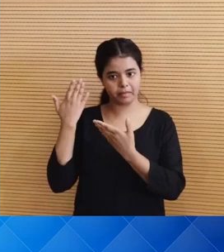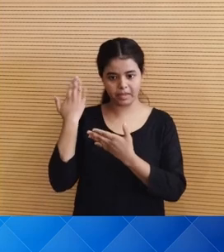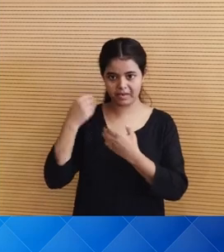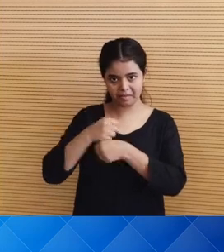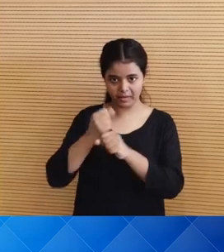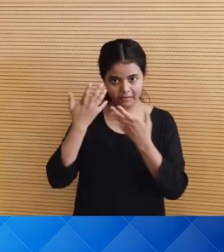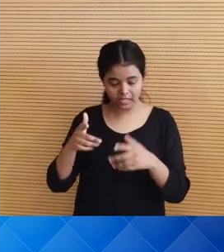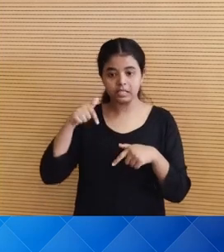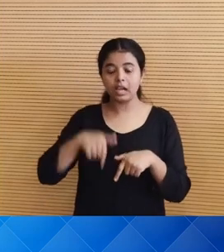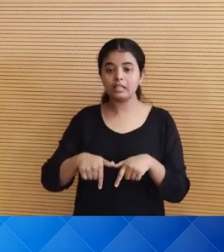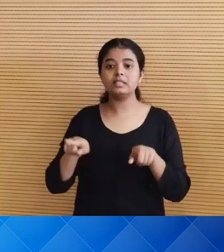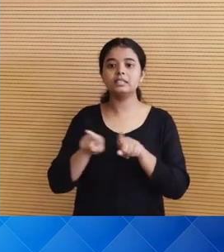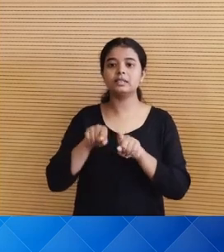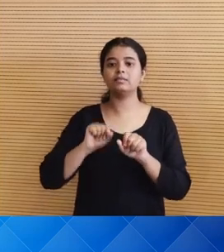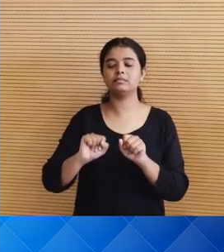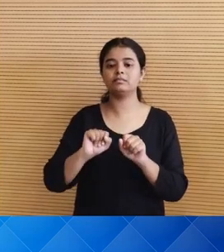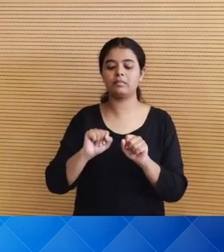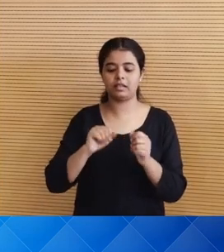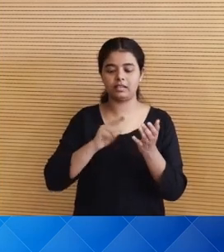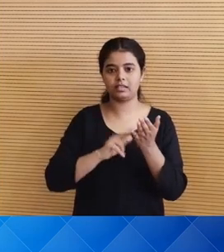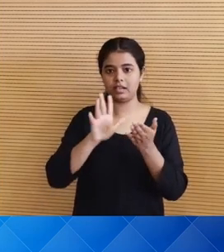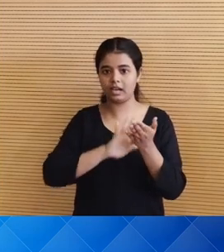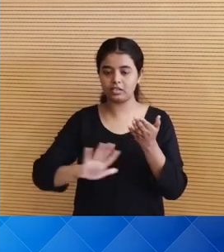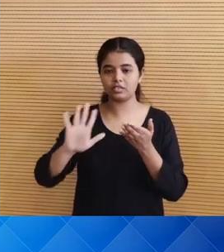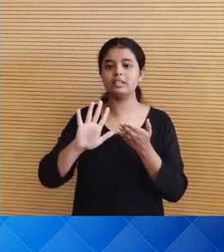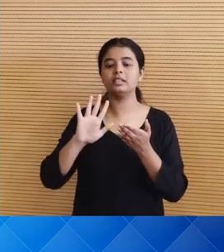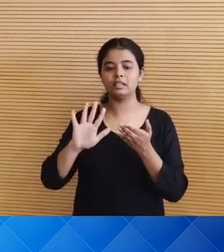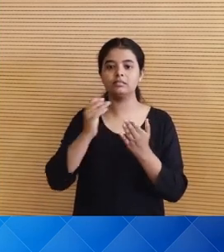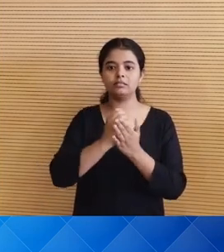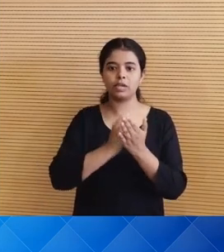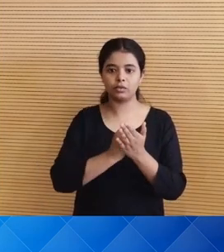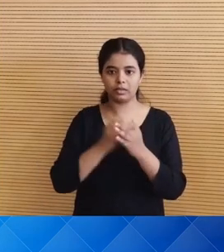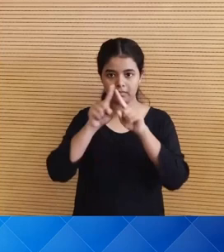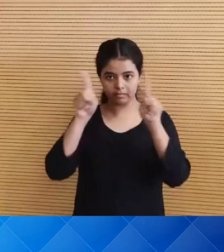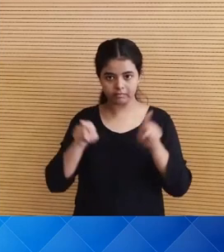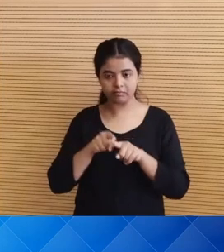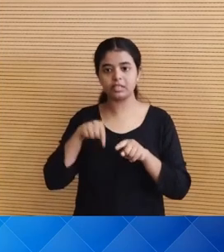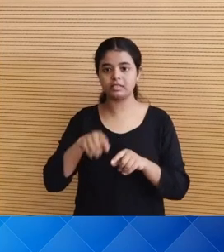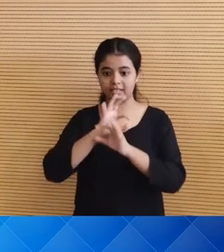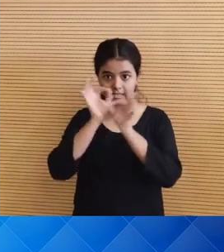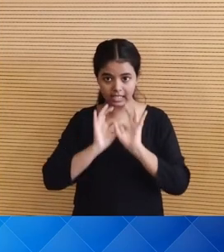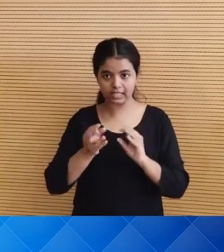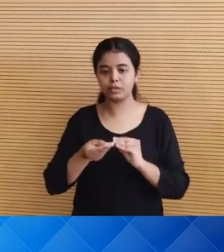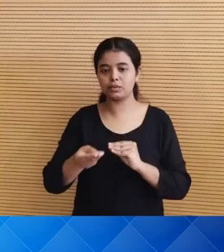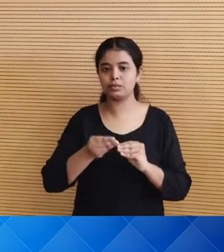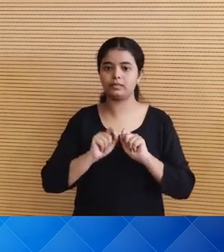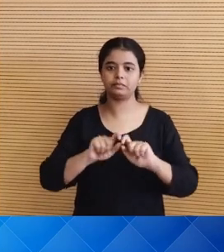बुनियादी स्तर के लिए राष्ट्रीय पाठ्यचर्या की रूपरेखा लेकर तैयार हैं, जो कि कुछ ही समय में आप सबके सामने होगी।